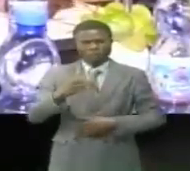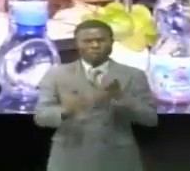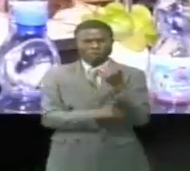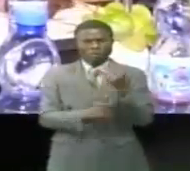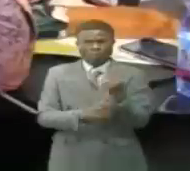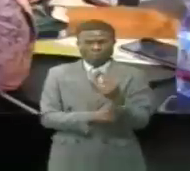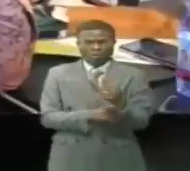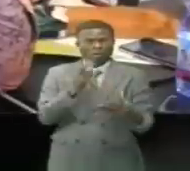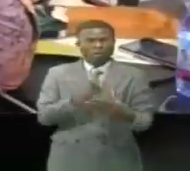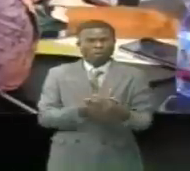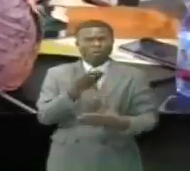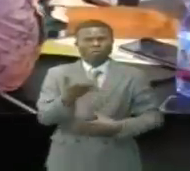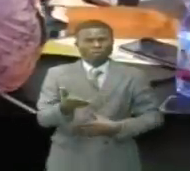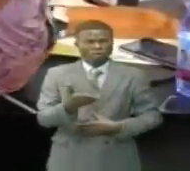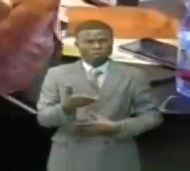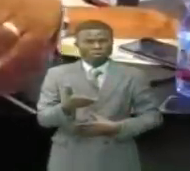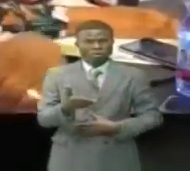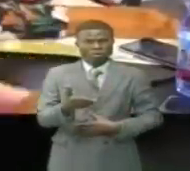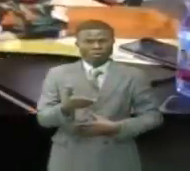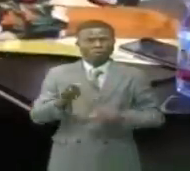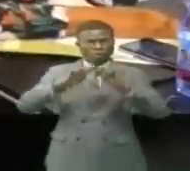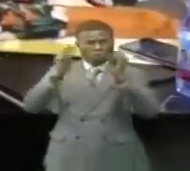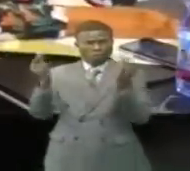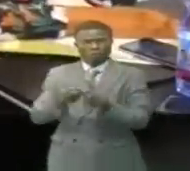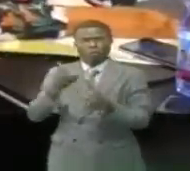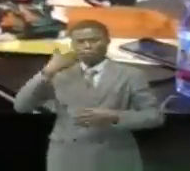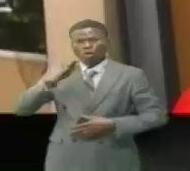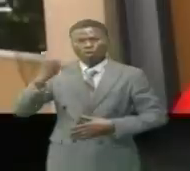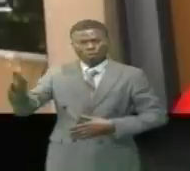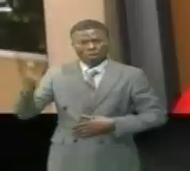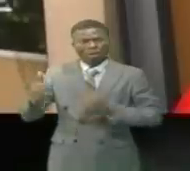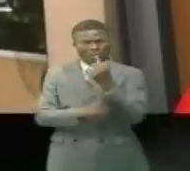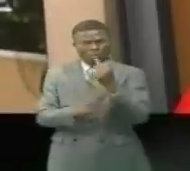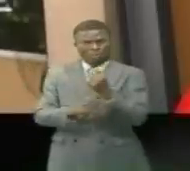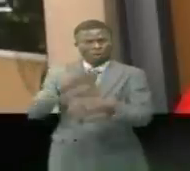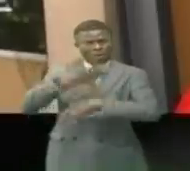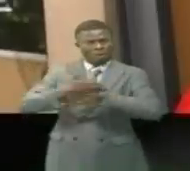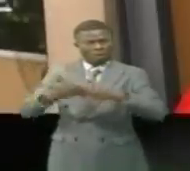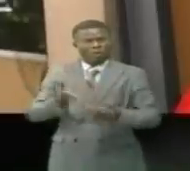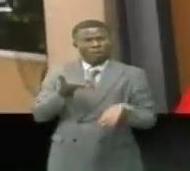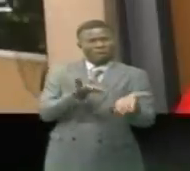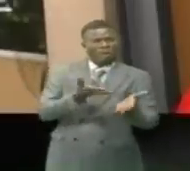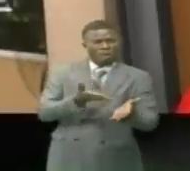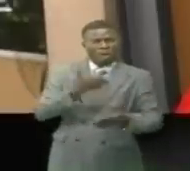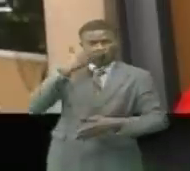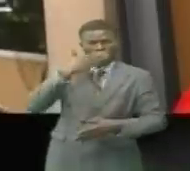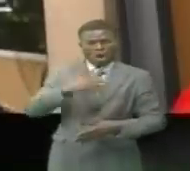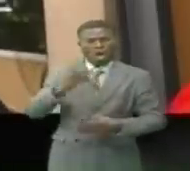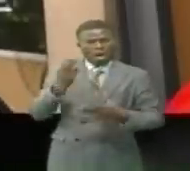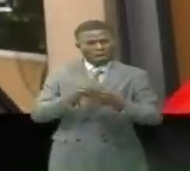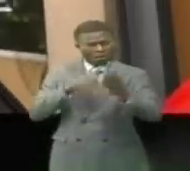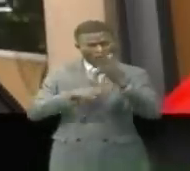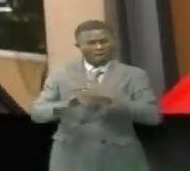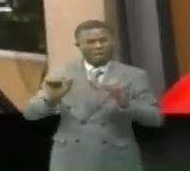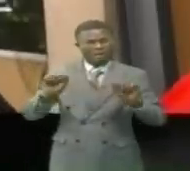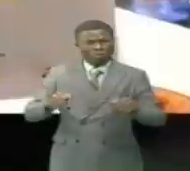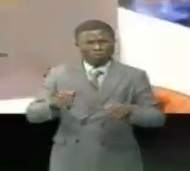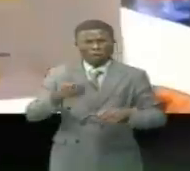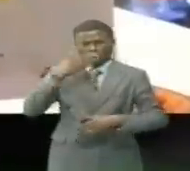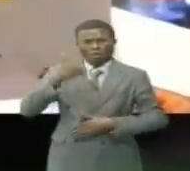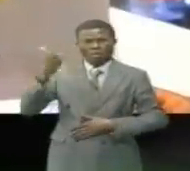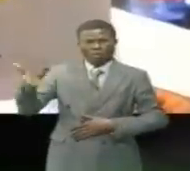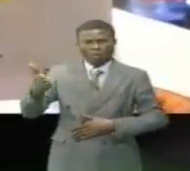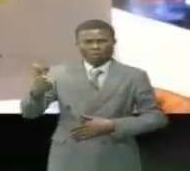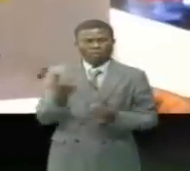un certain handicap. Est-ce que les structures de nos hôpitaux sont conçues de sorte que ces personnes-là puissent avoir accès facile aux soins de santé?